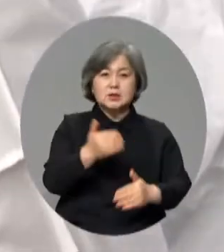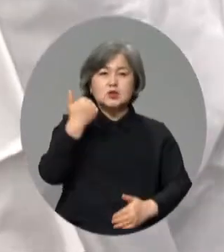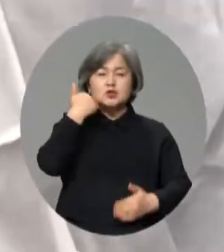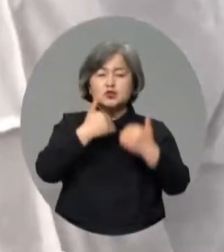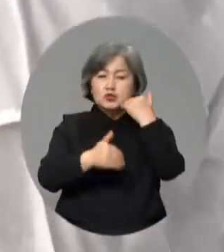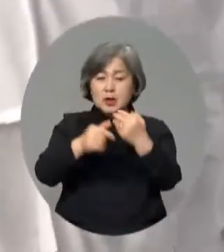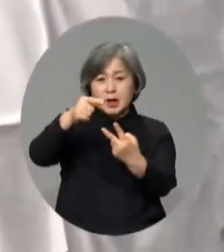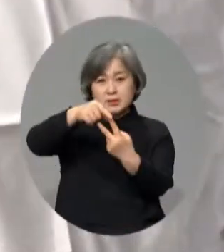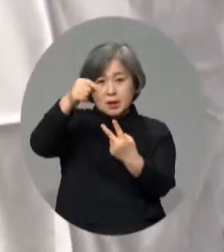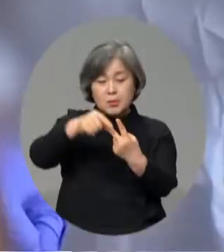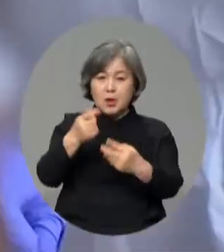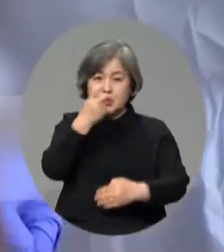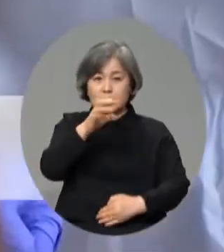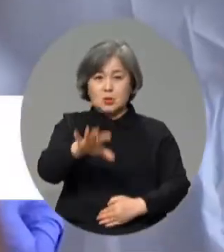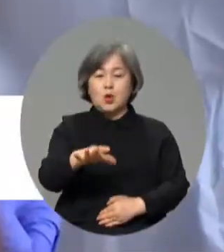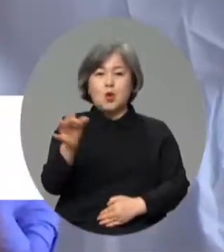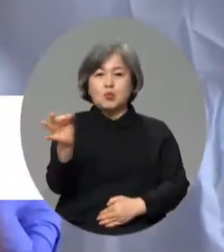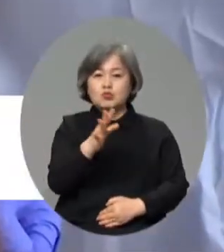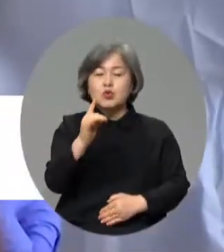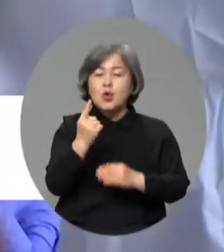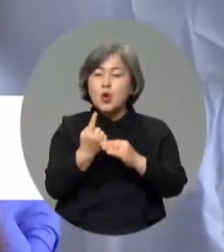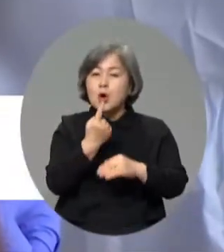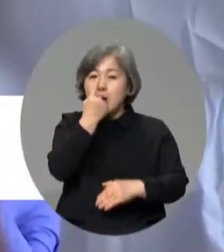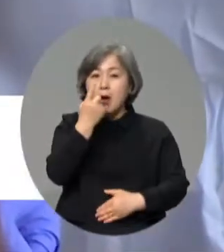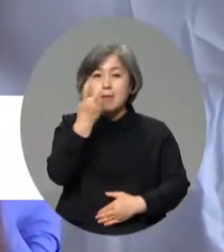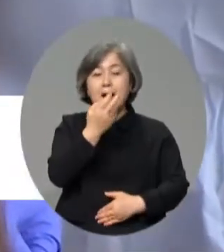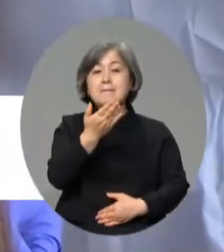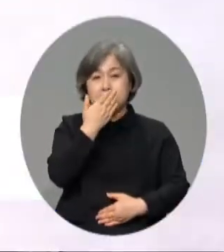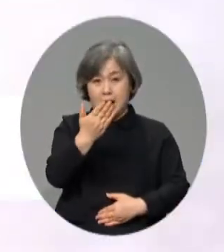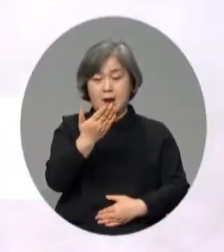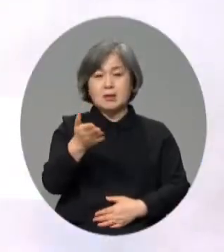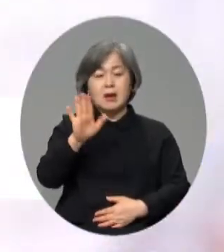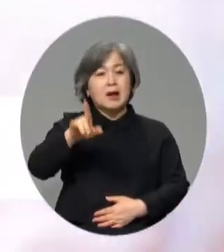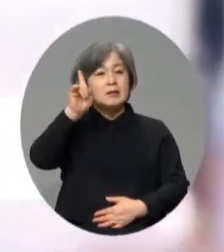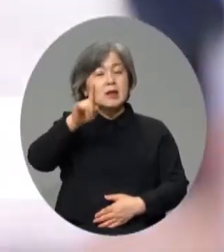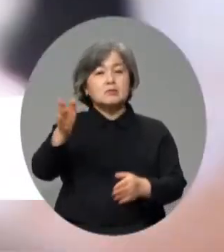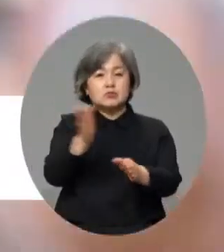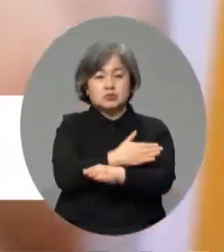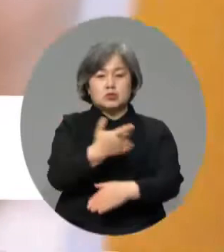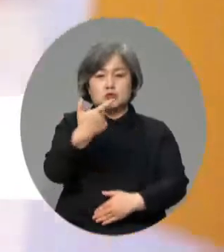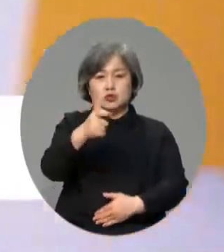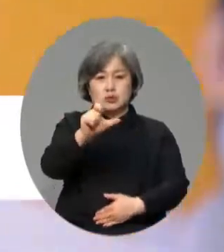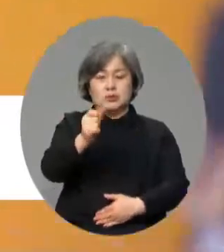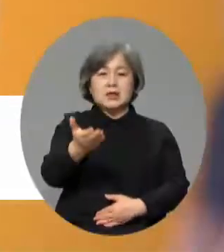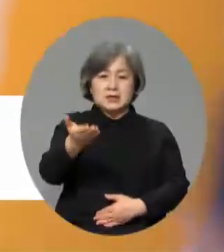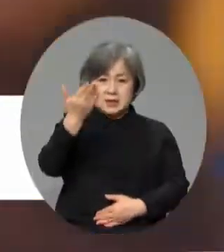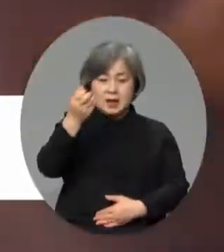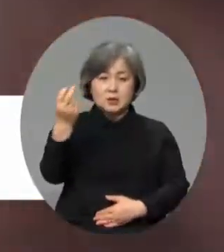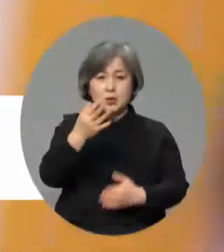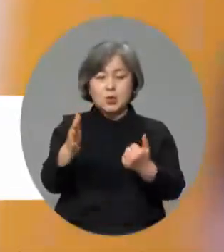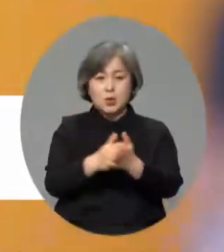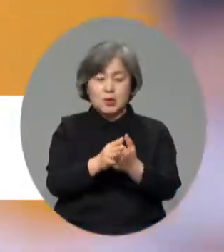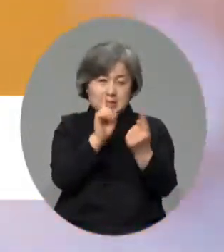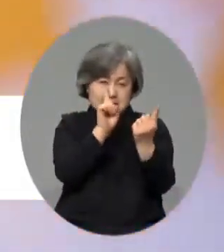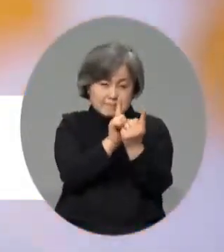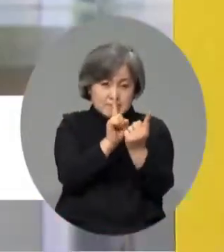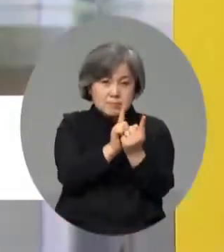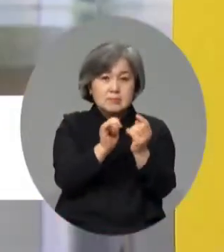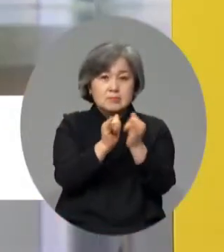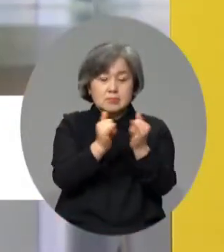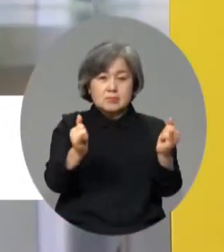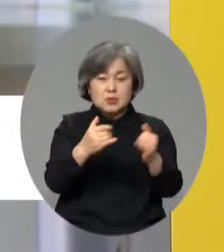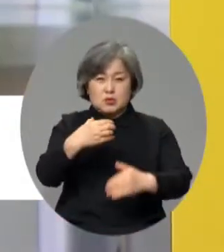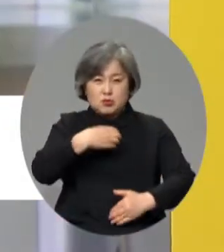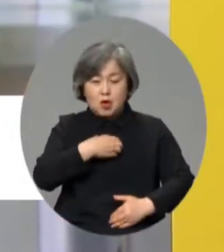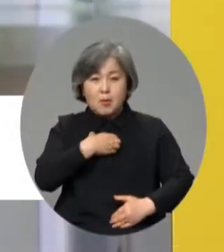선별 진료소에서 무료 pcr 검사 가능했지만 내일부터는 65세 이상이나 밀접 접촉자 등 고위험군